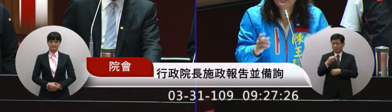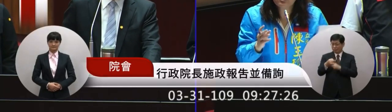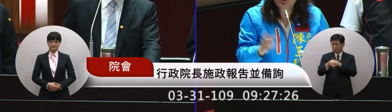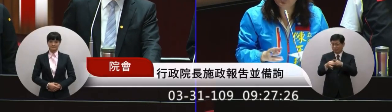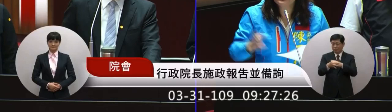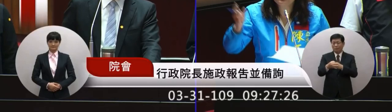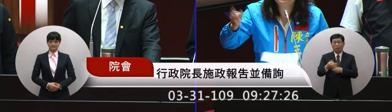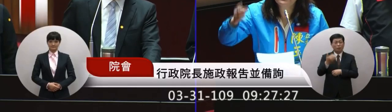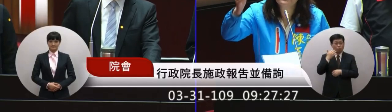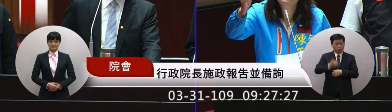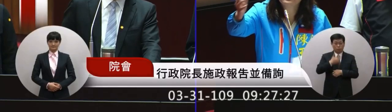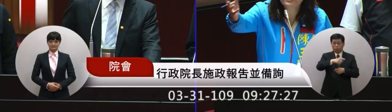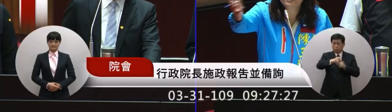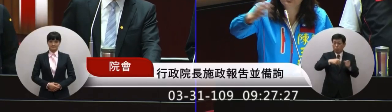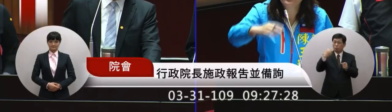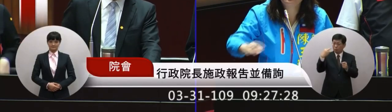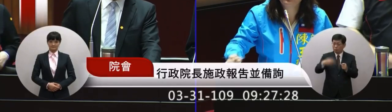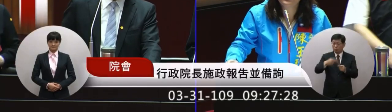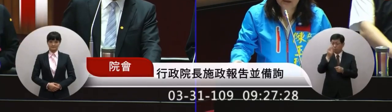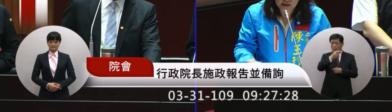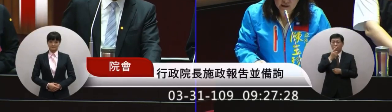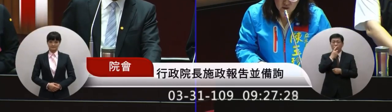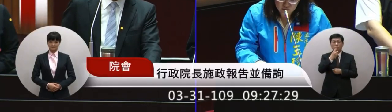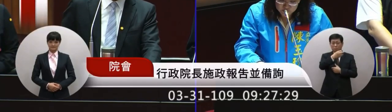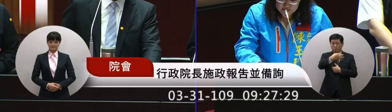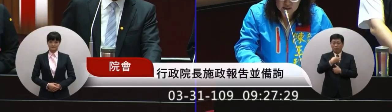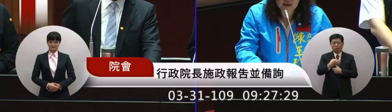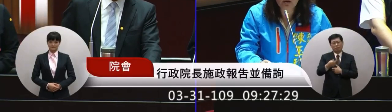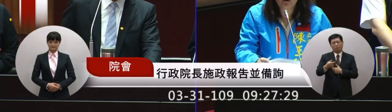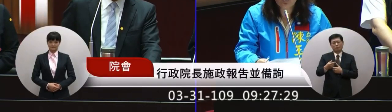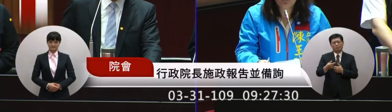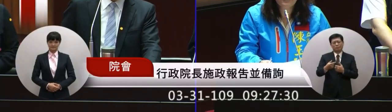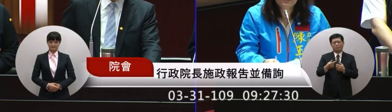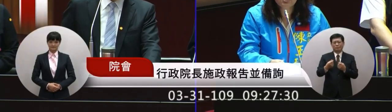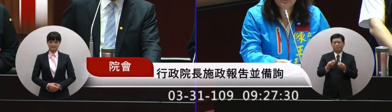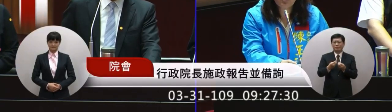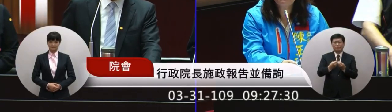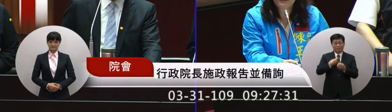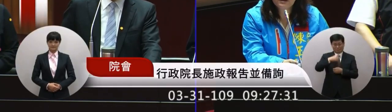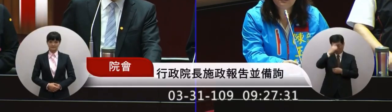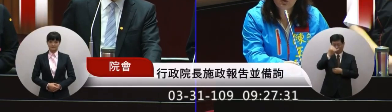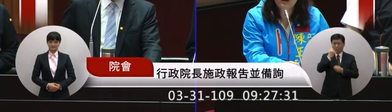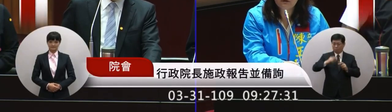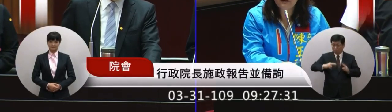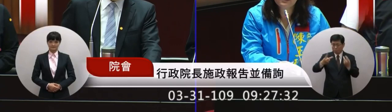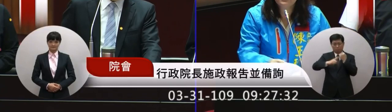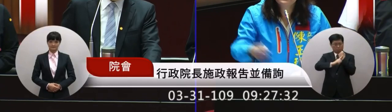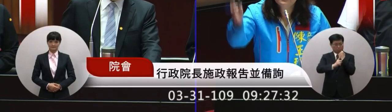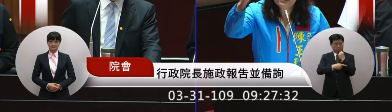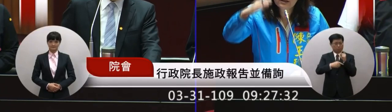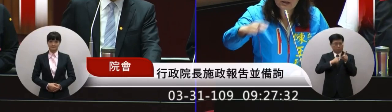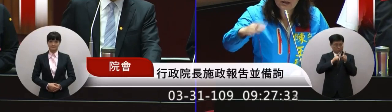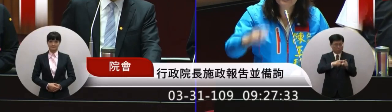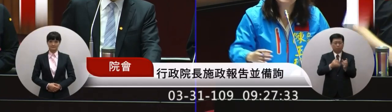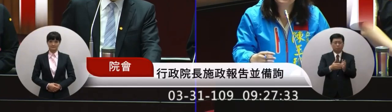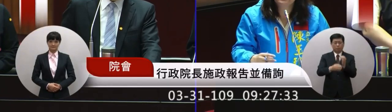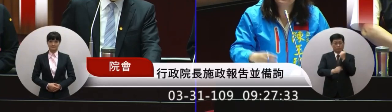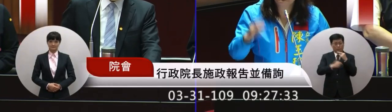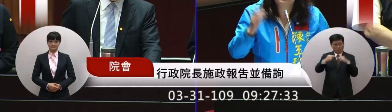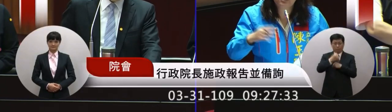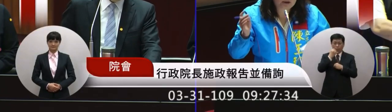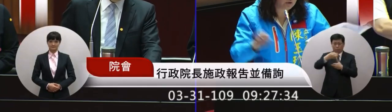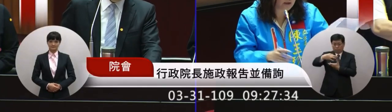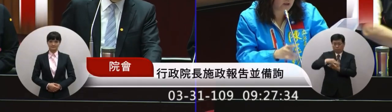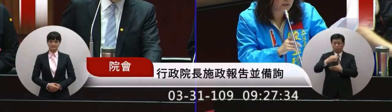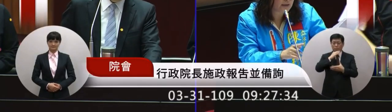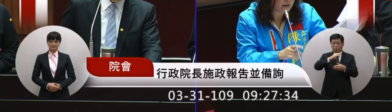是说到时候有计划再请中央拨钱下来哦。我觉得这一点哦，我们还是希望用法制化的方式，让基金可以进来，